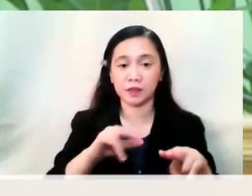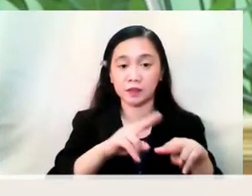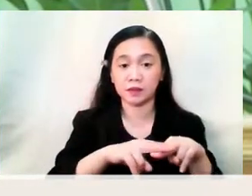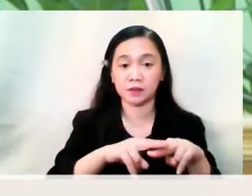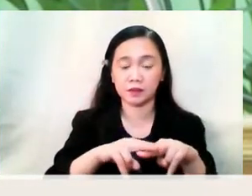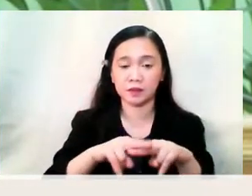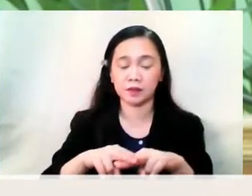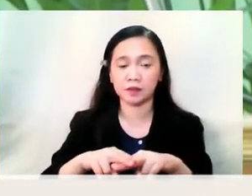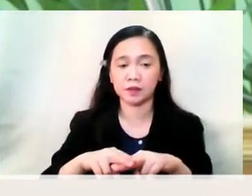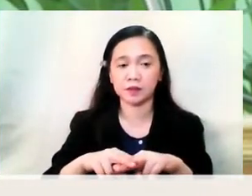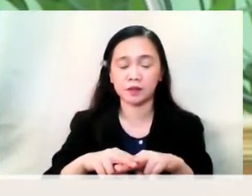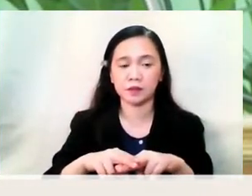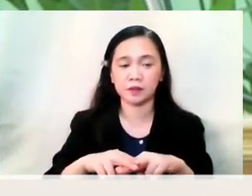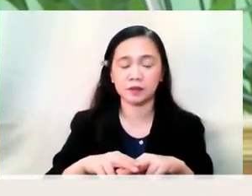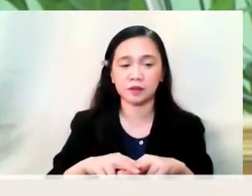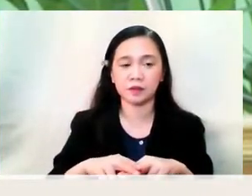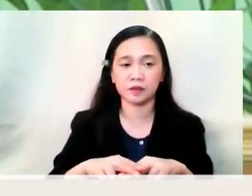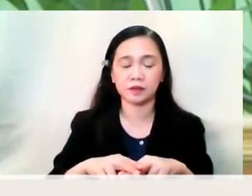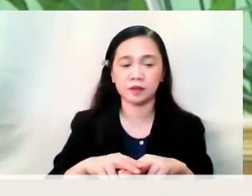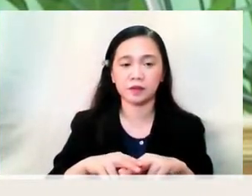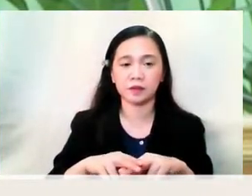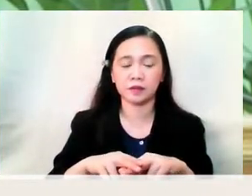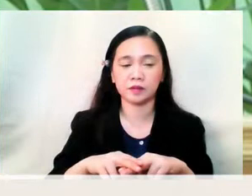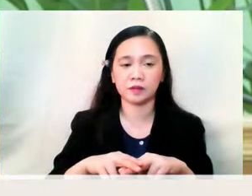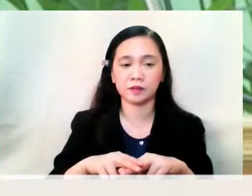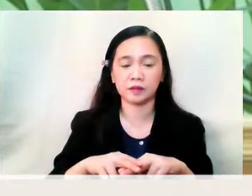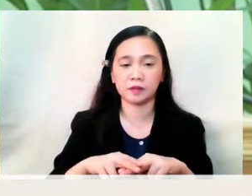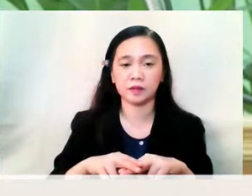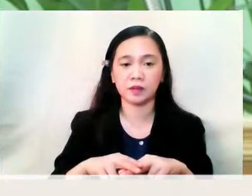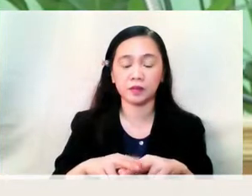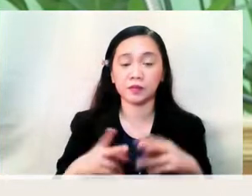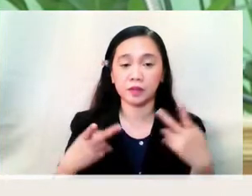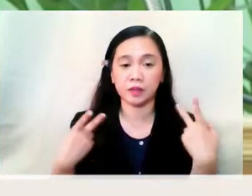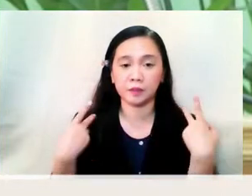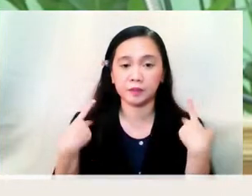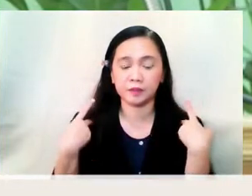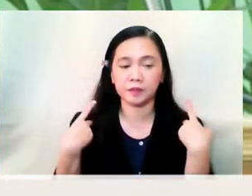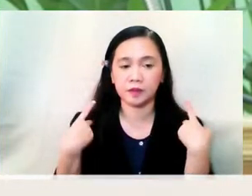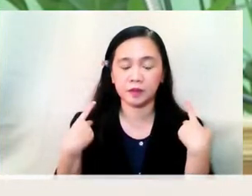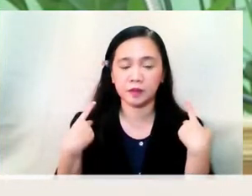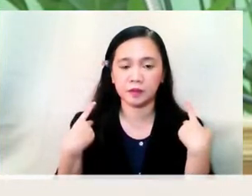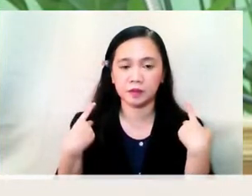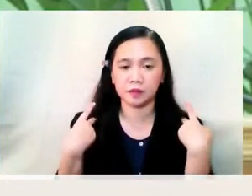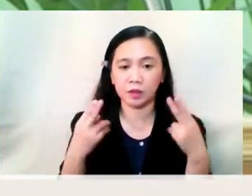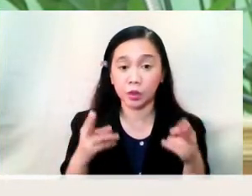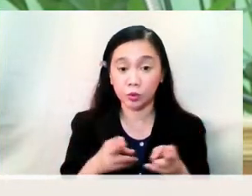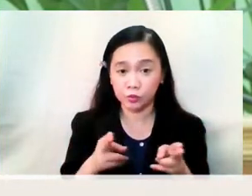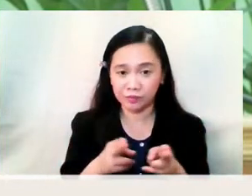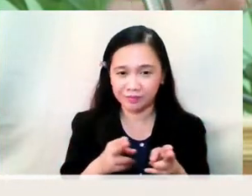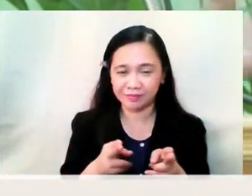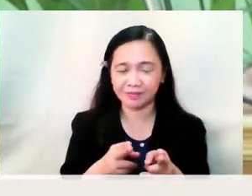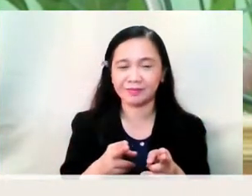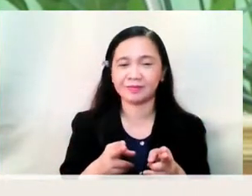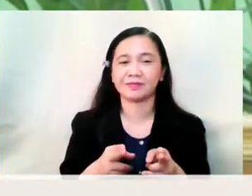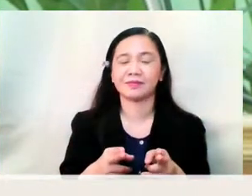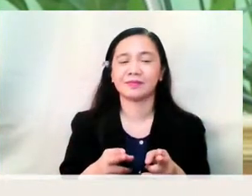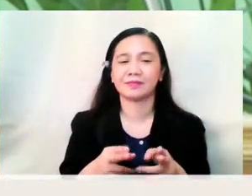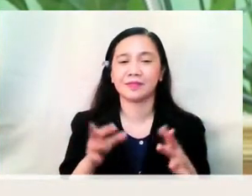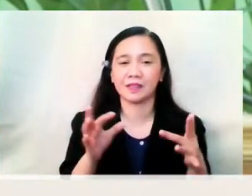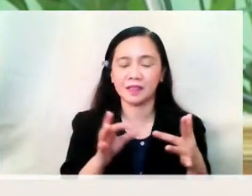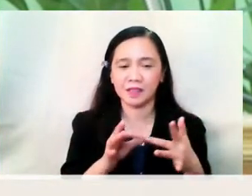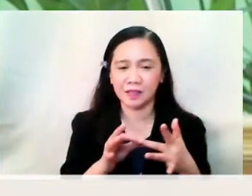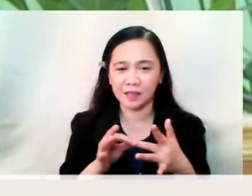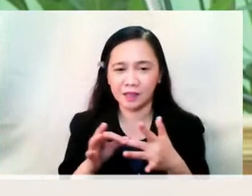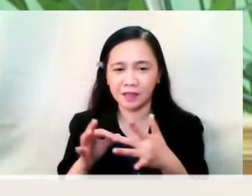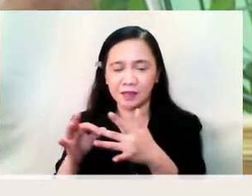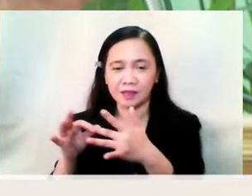at ating pong ganapin. We will have a short but very special tribute to our beloved